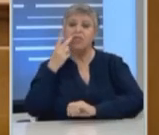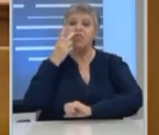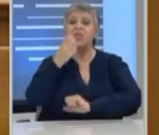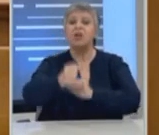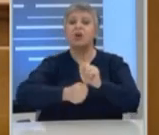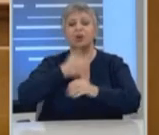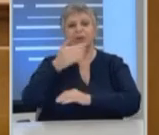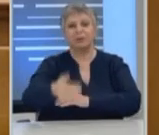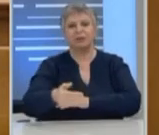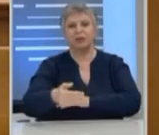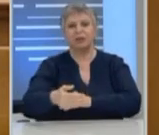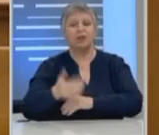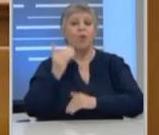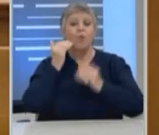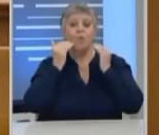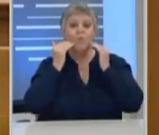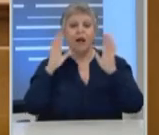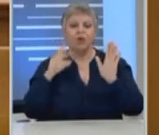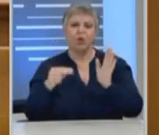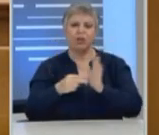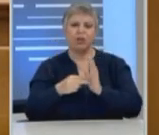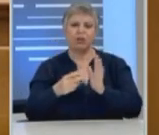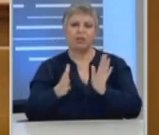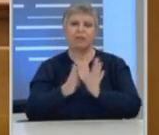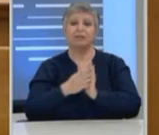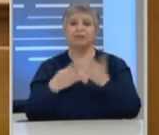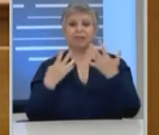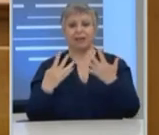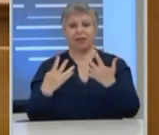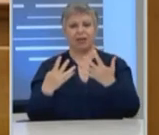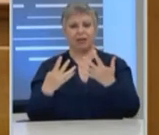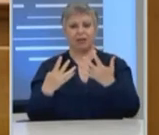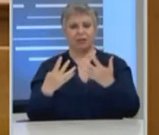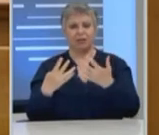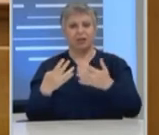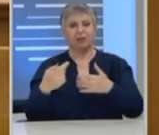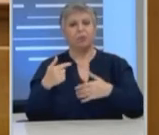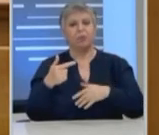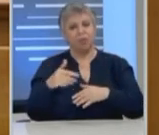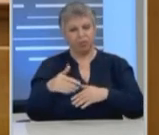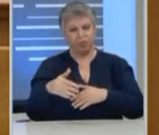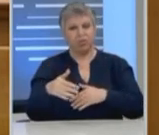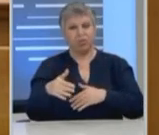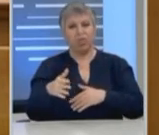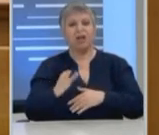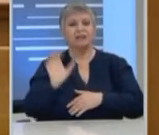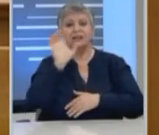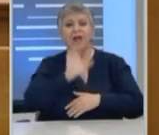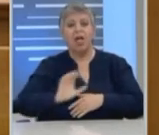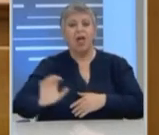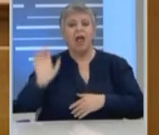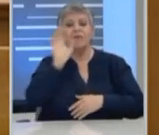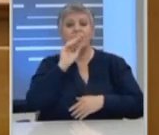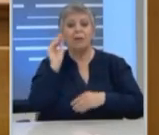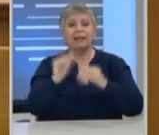Μάιο του 2019, όταν θα βρισκόμαστε λίγο πριν τις ευρωπαϊκές εκλογές,